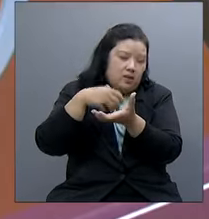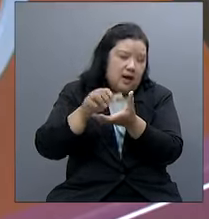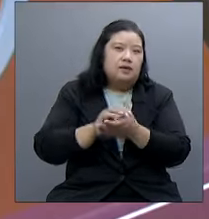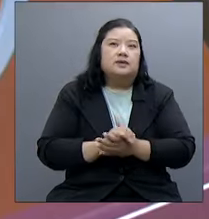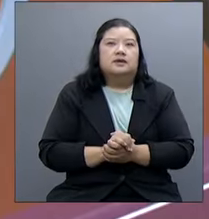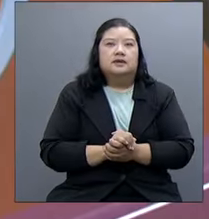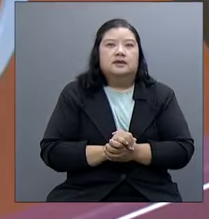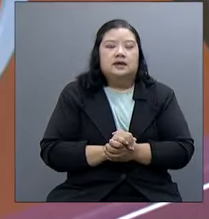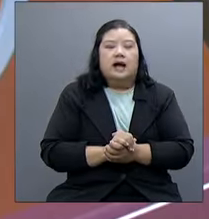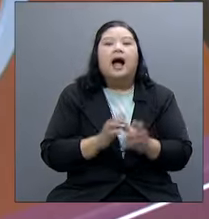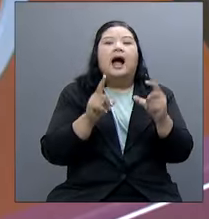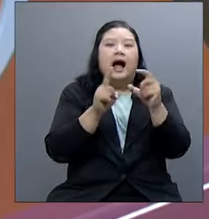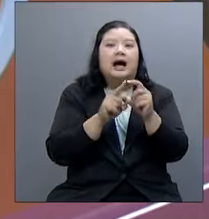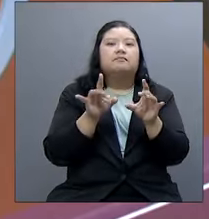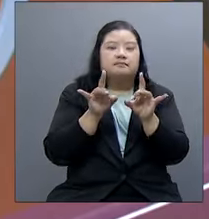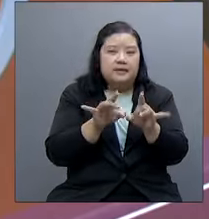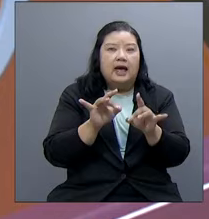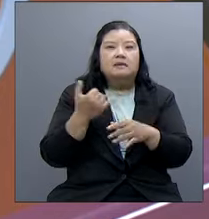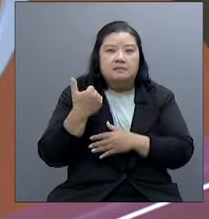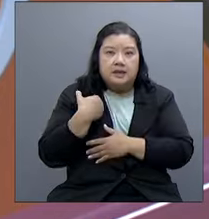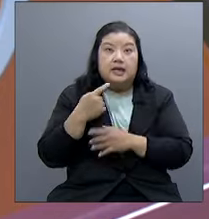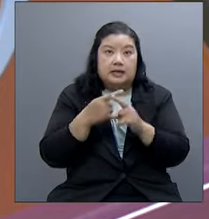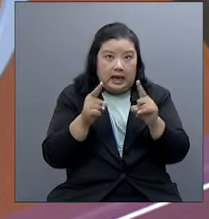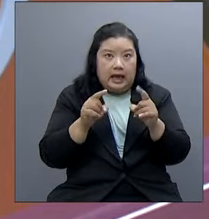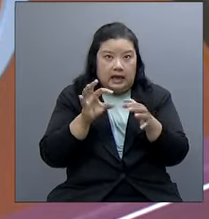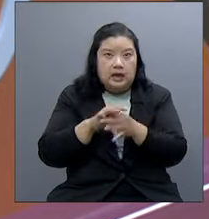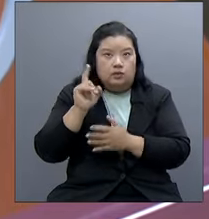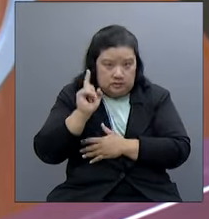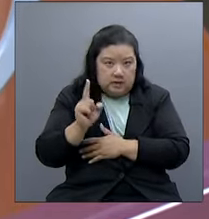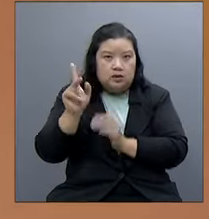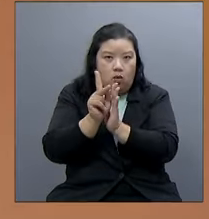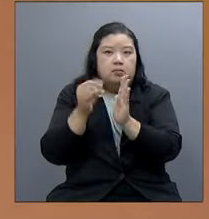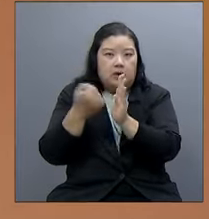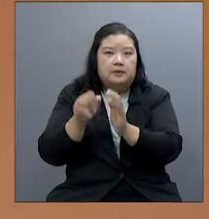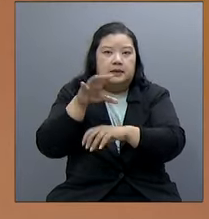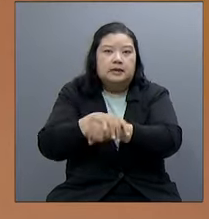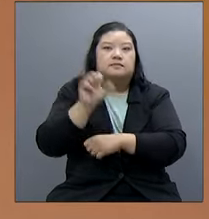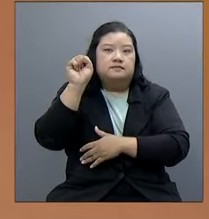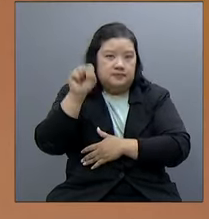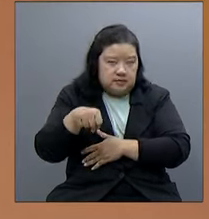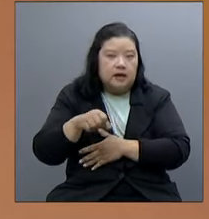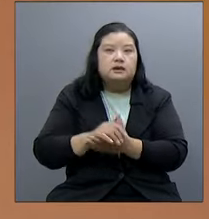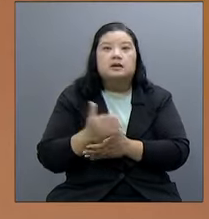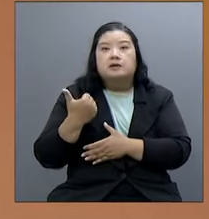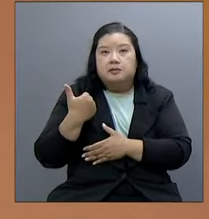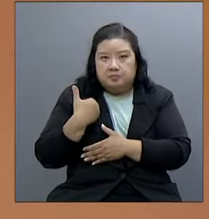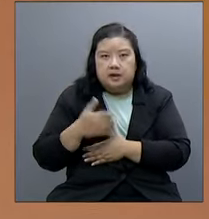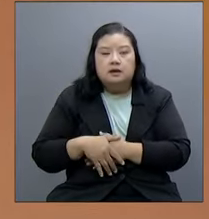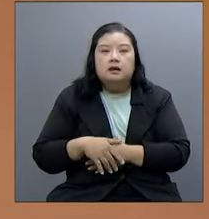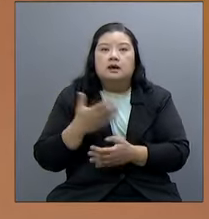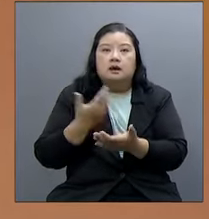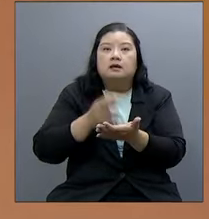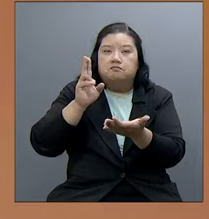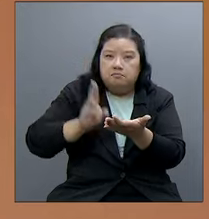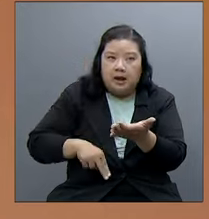อย่คำประมาณนเรียน ไมหดได้ แต่มัมผลค่ดจร ใช่มย คือสามารถทจะมีการเพ่ง